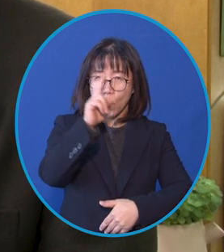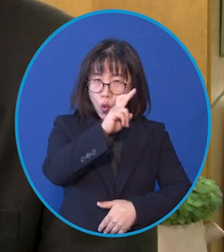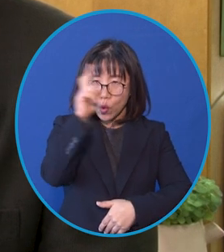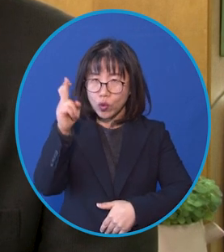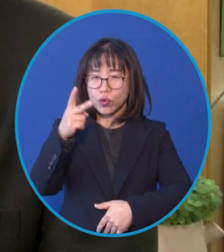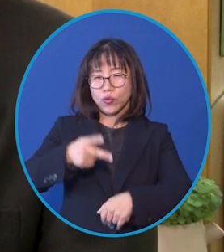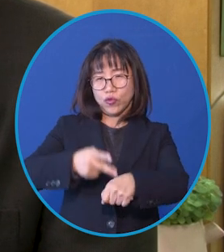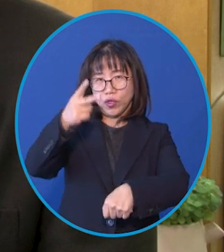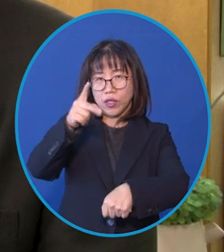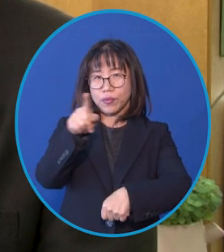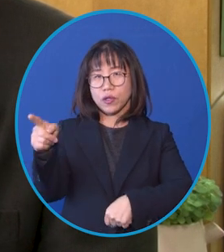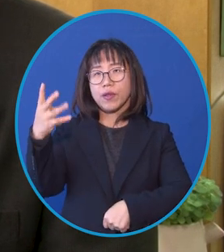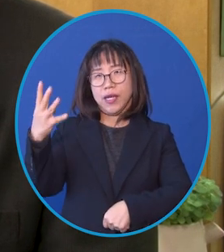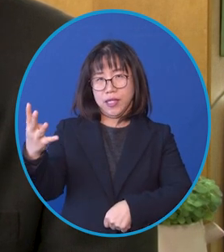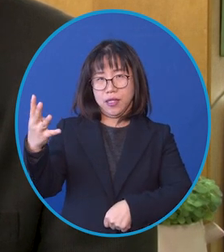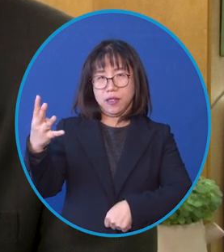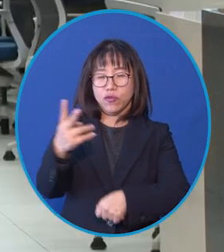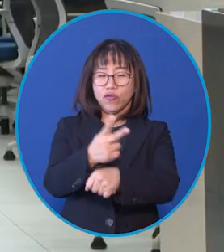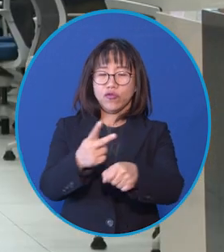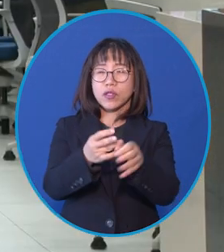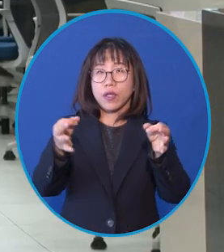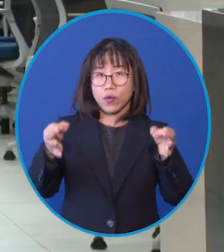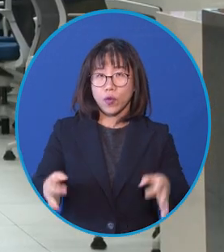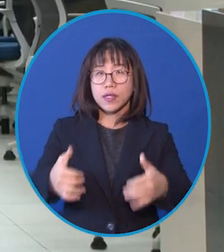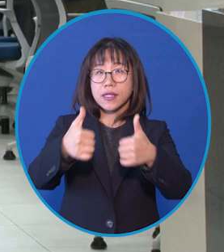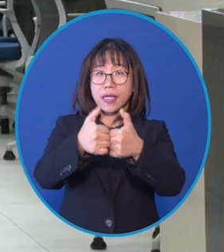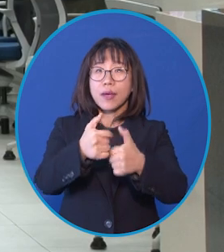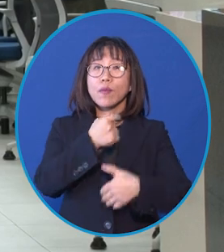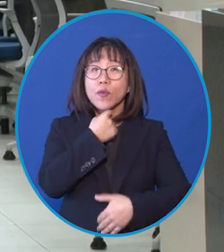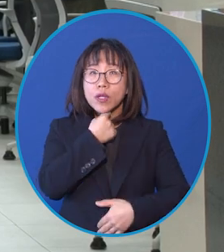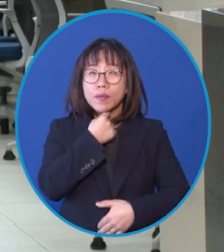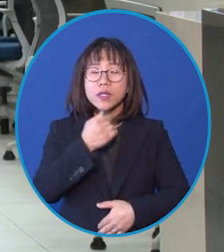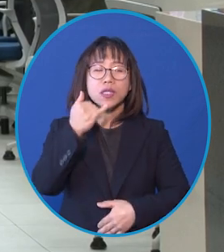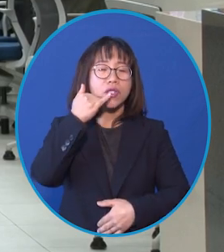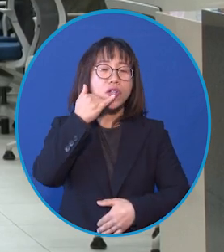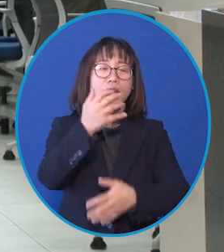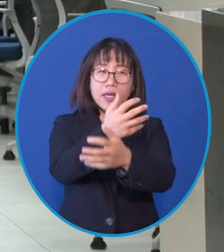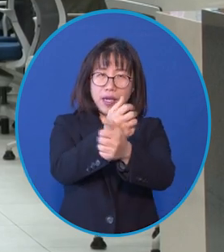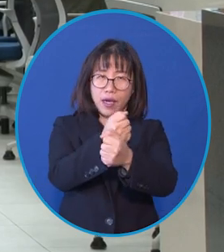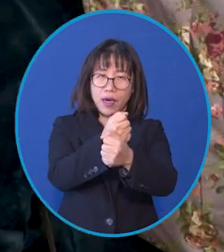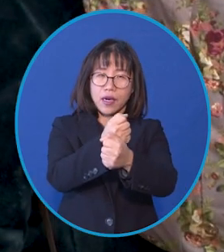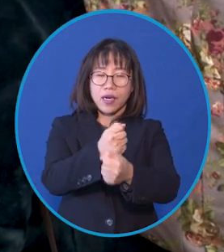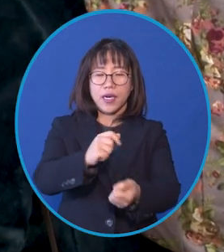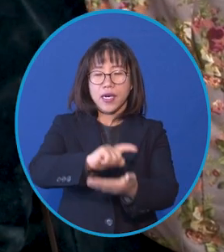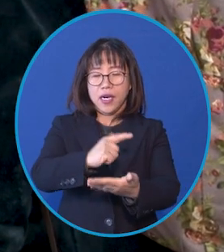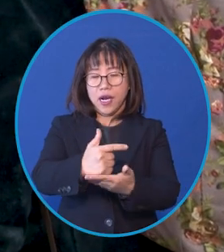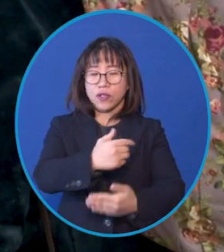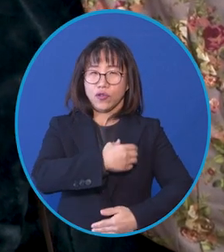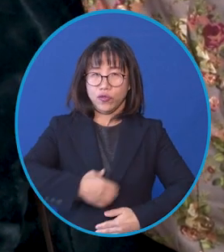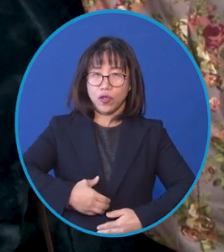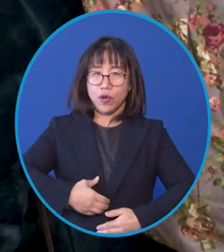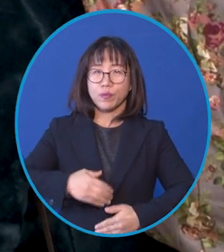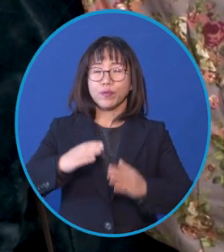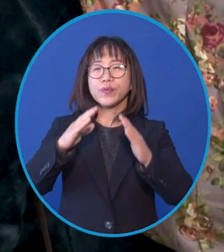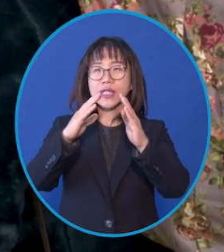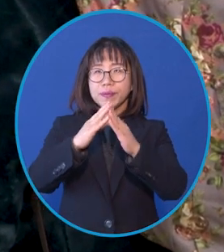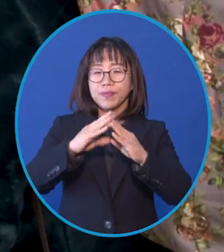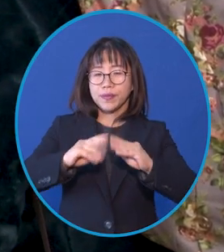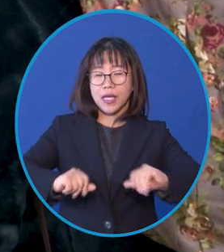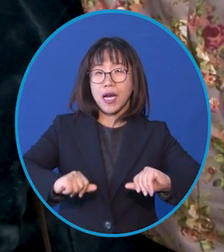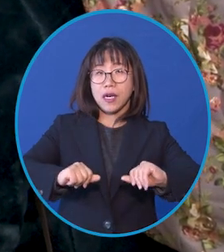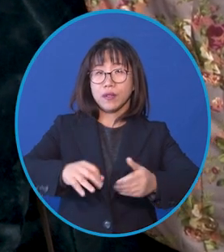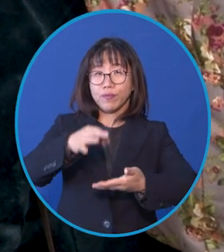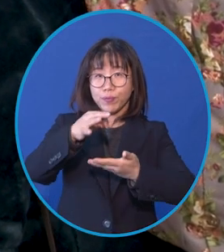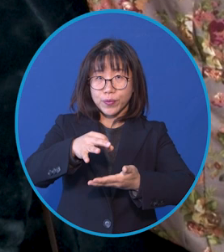목요일 오후 2시부터 4시까지입니다. 상담을 원하는 주민은 전화예약 또는